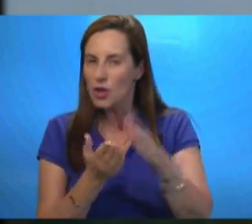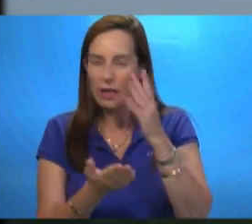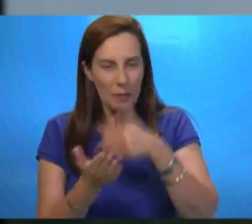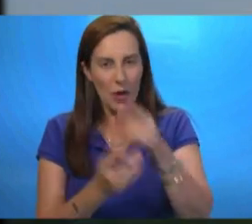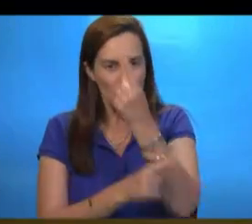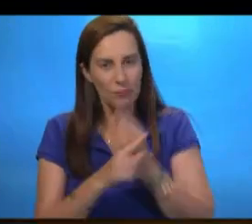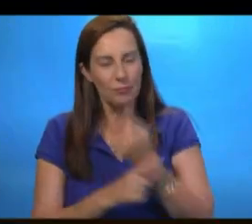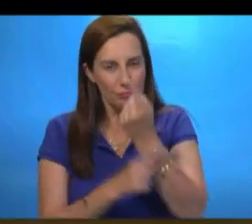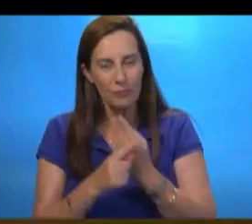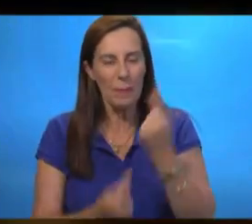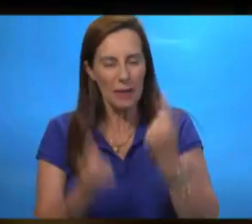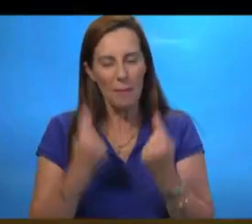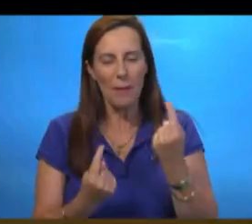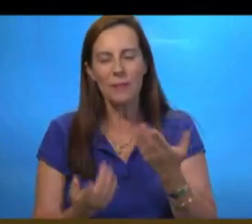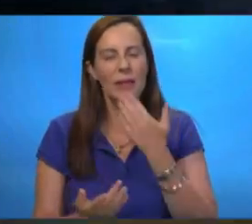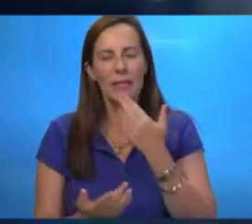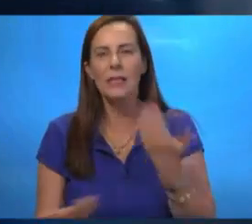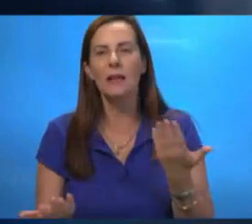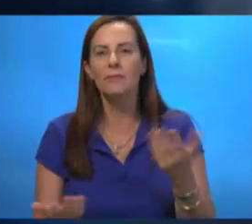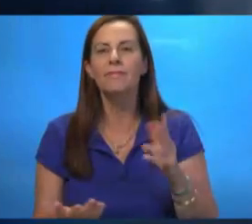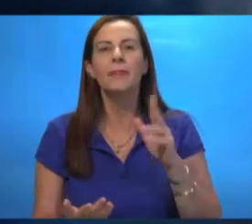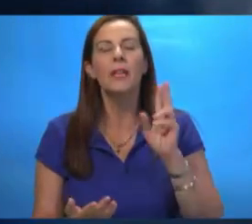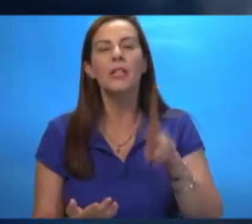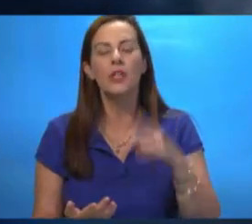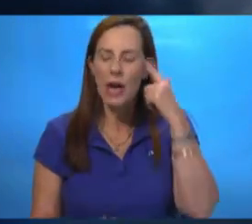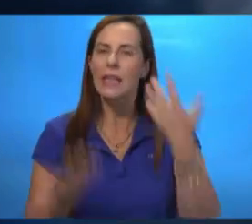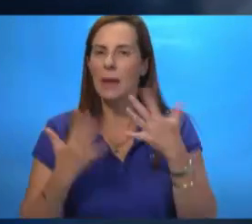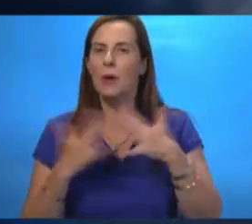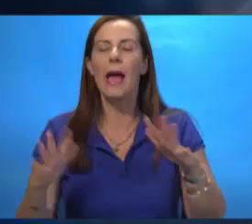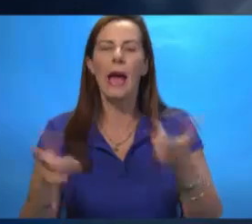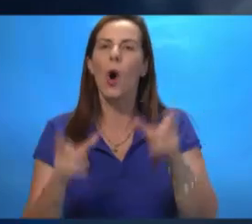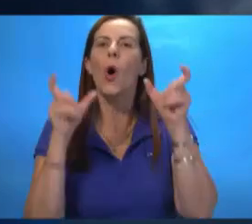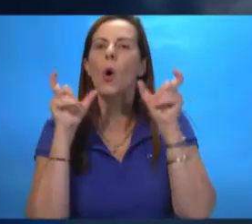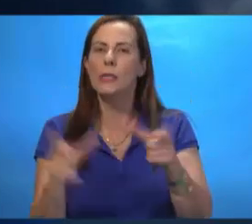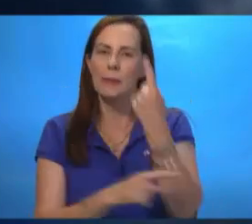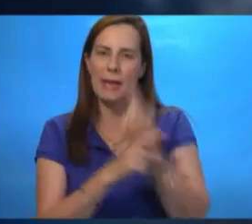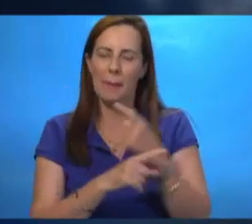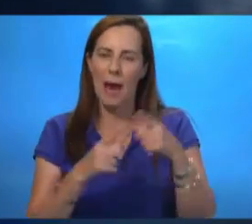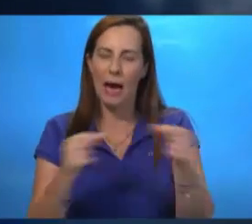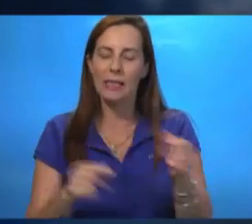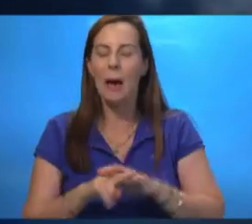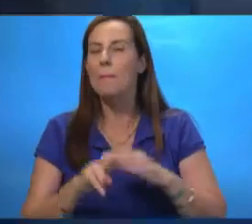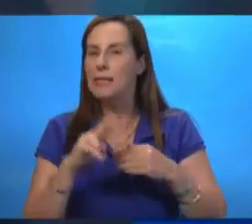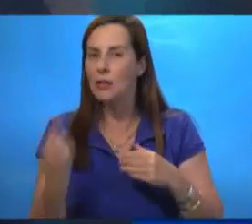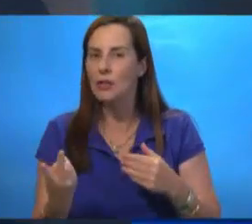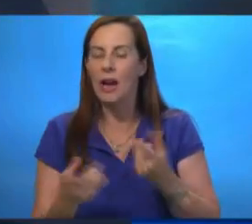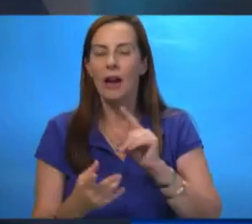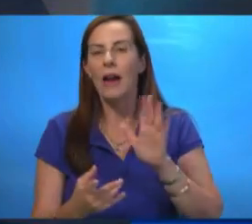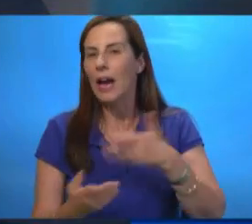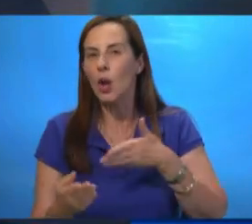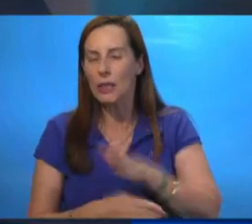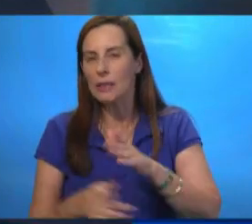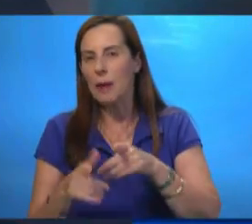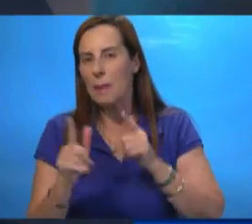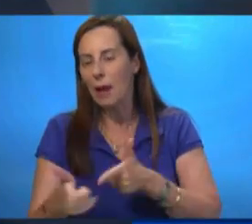מפעם לפעם, לישראל כנראה עומדת בפני דילמה גדולה, איך עוצרים את הירי הזה, מצד שני, איך לא נכנסים מבצע צבאי,